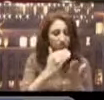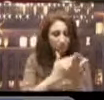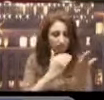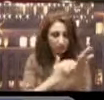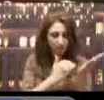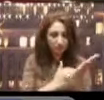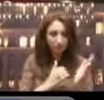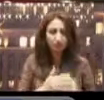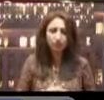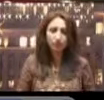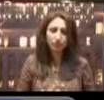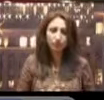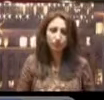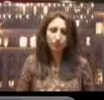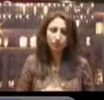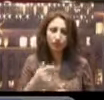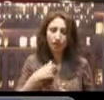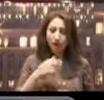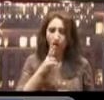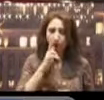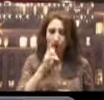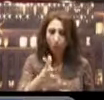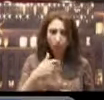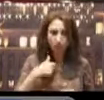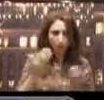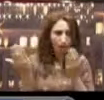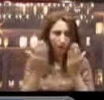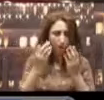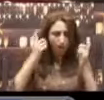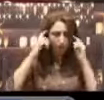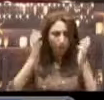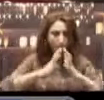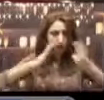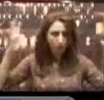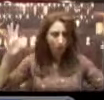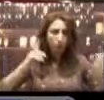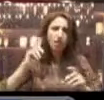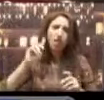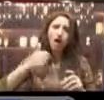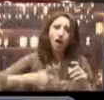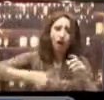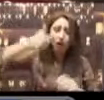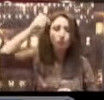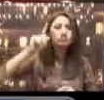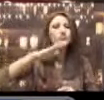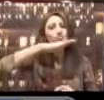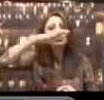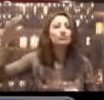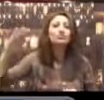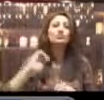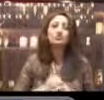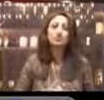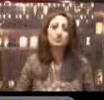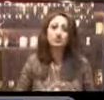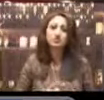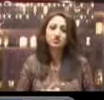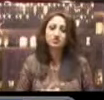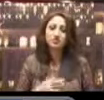يعني بقول لك على حاجه برضه، انا ما اقدرش ادعي العلم الزياده، وانا كمان عايز اقول لك ان انا رافض قصور